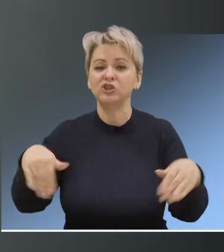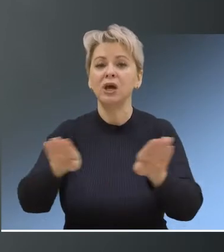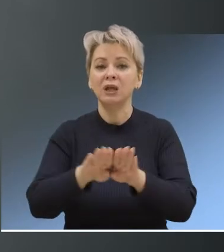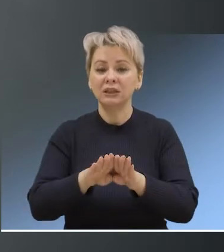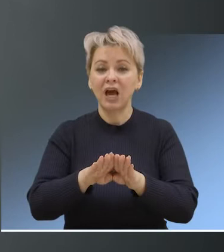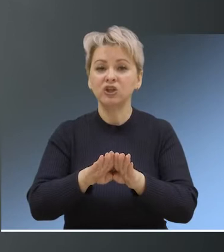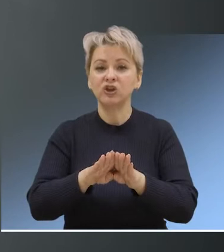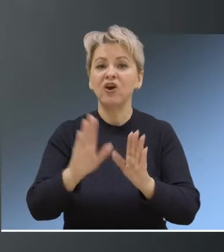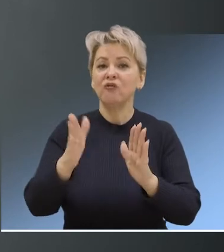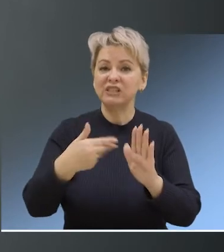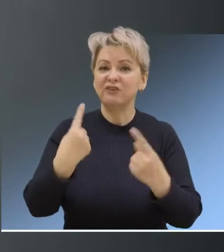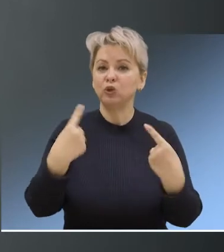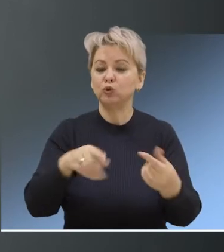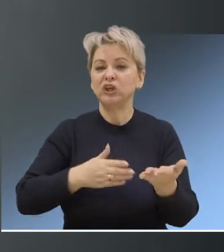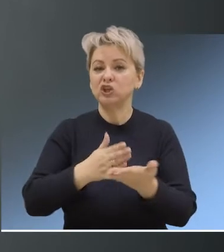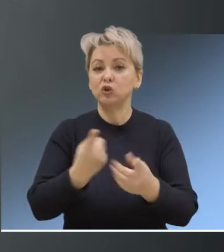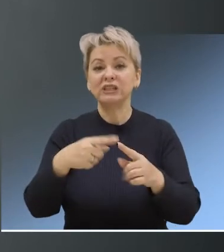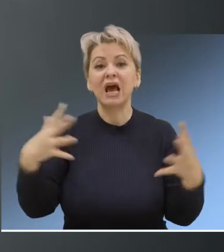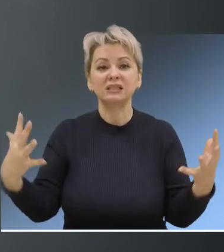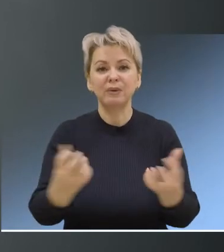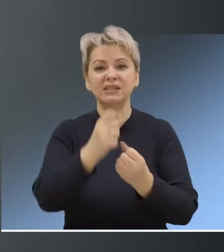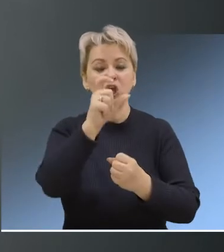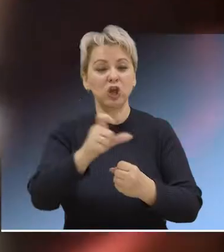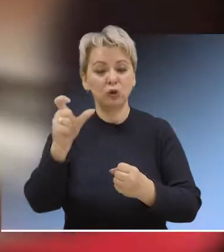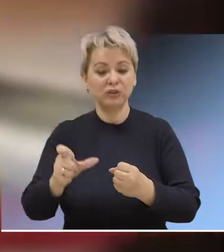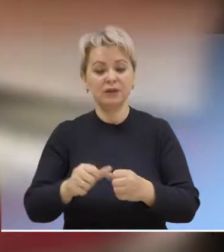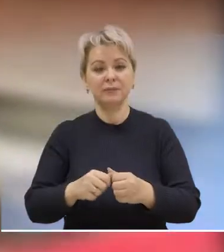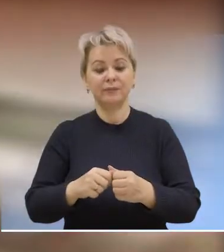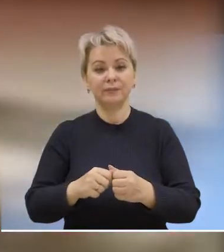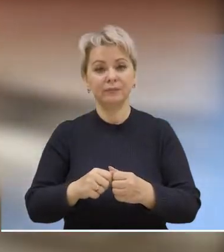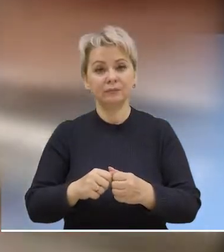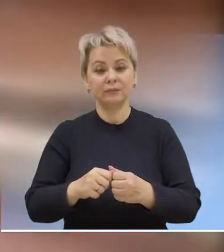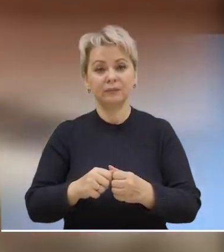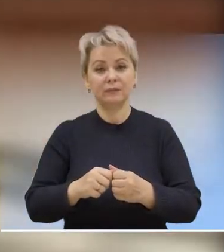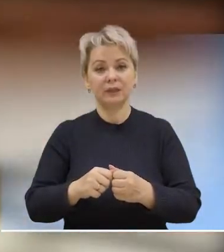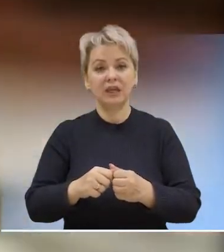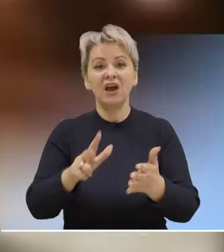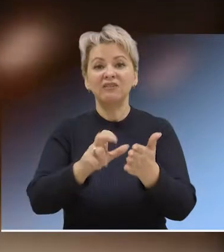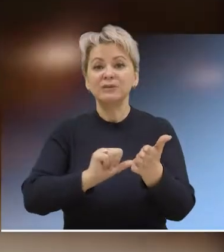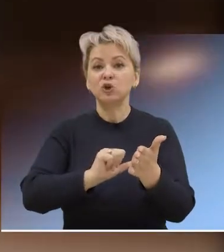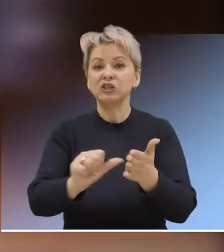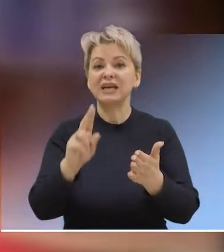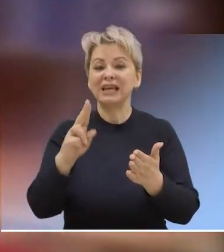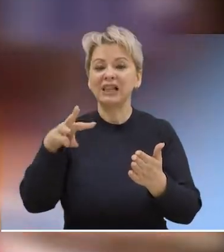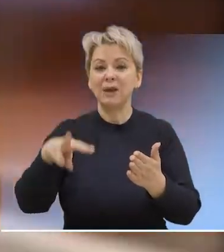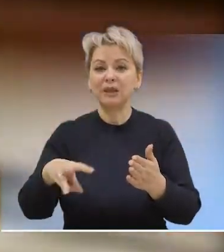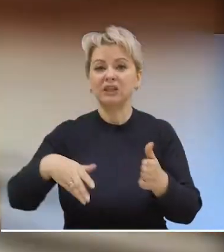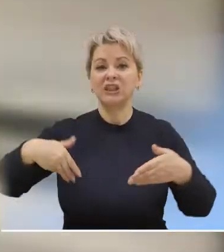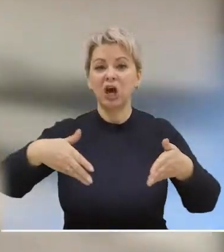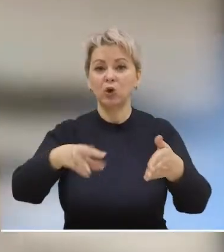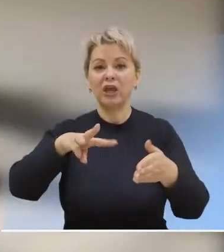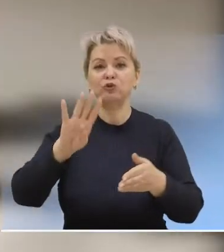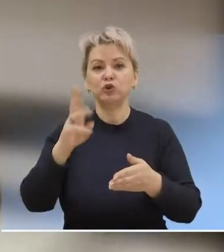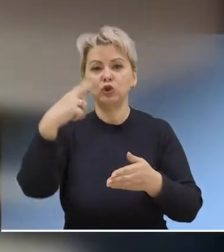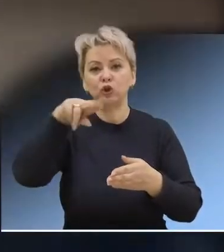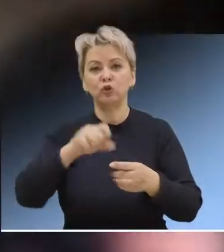также вызывали другие службы для спасения людей. На 867-м километре автодороги